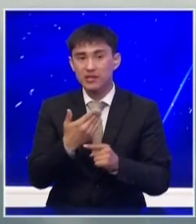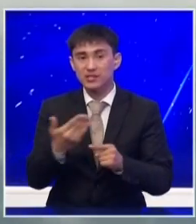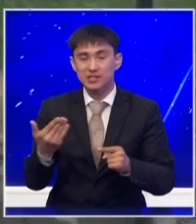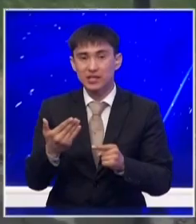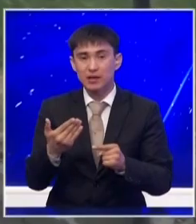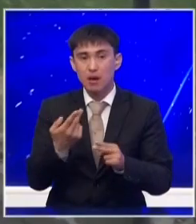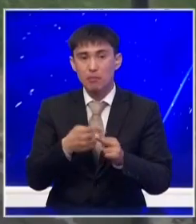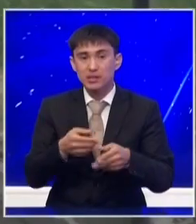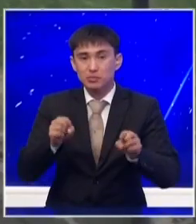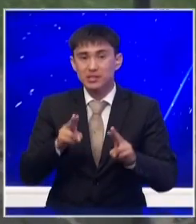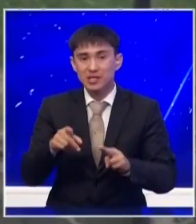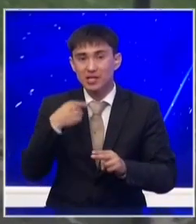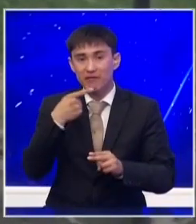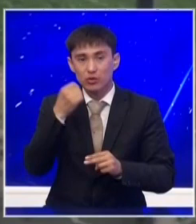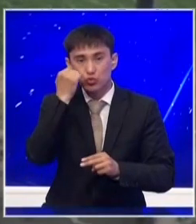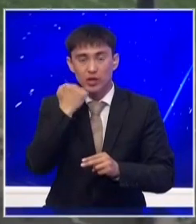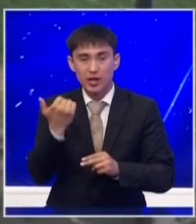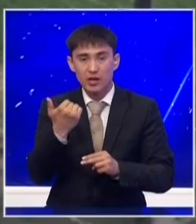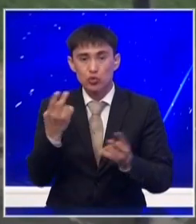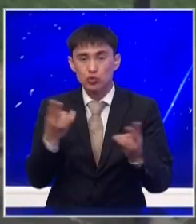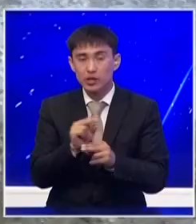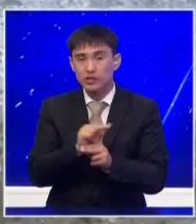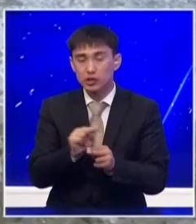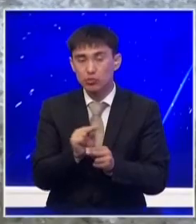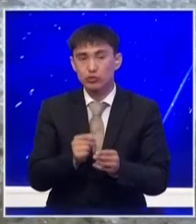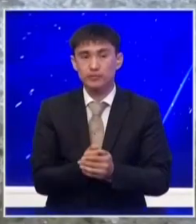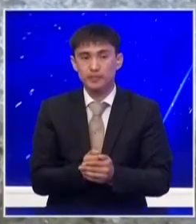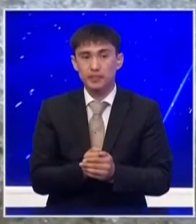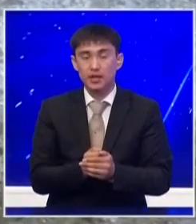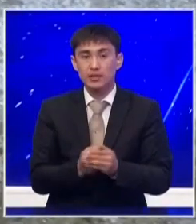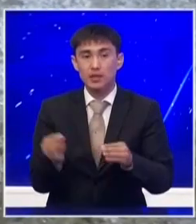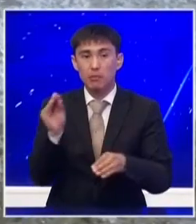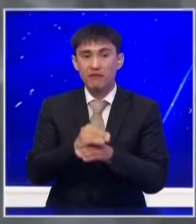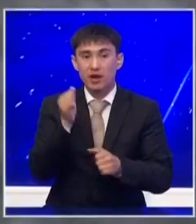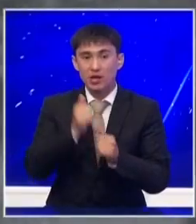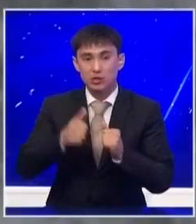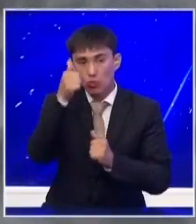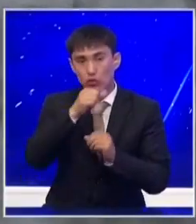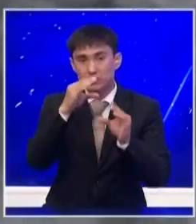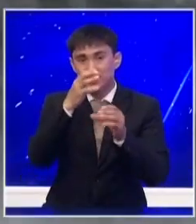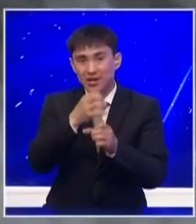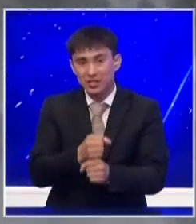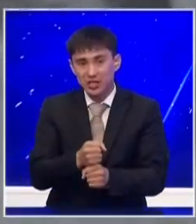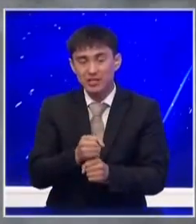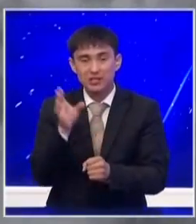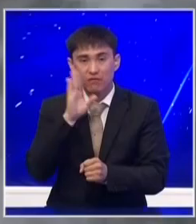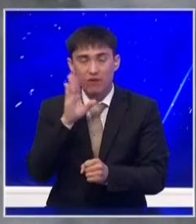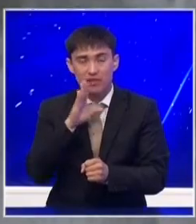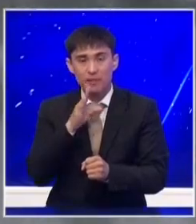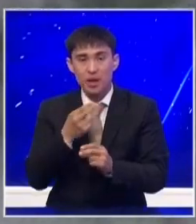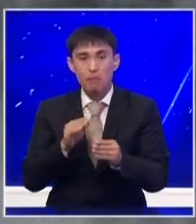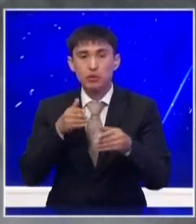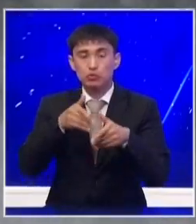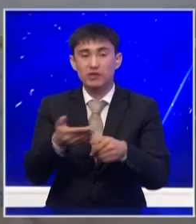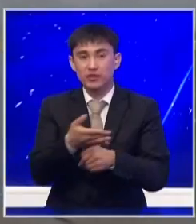по данным специалистов, устарели и нуждаются в ремонте. Вдобавок, с каждым годом сокращается объем воды,